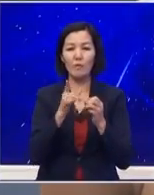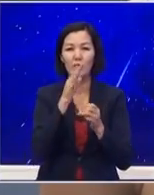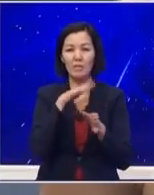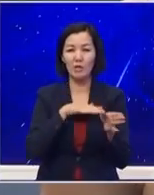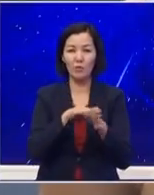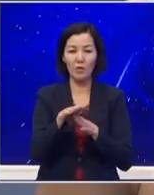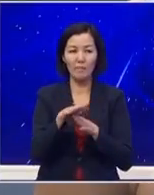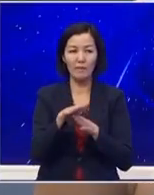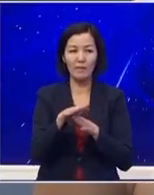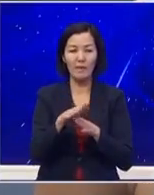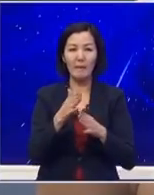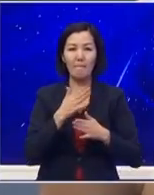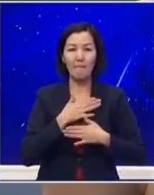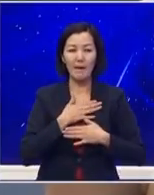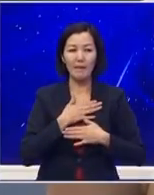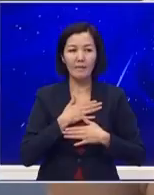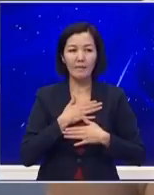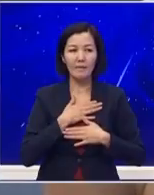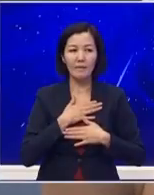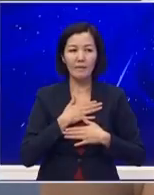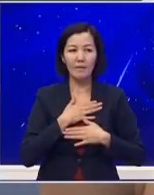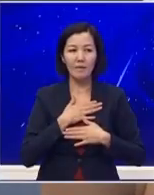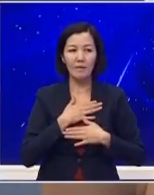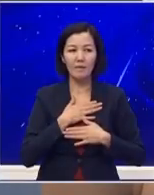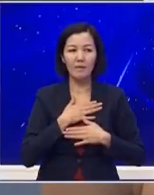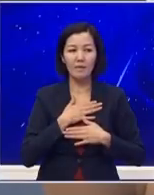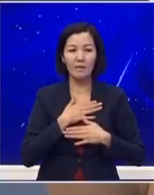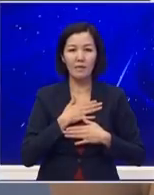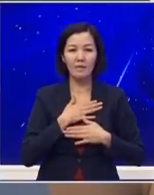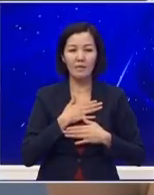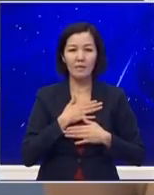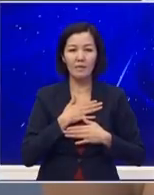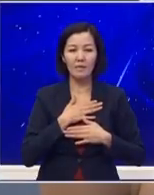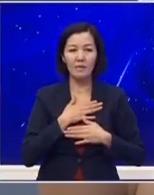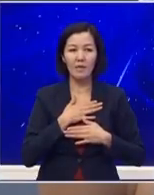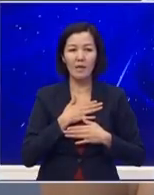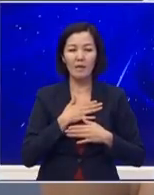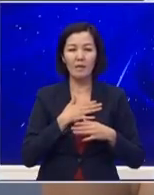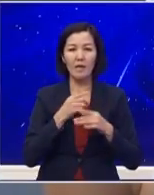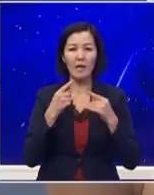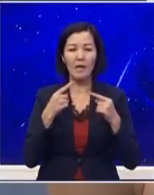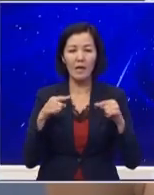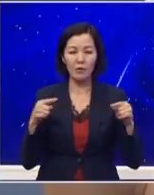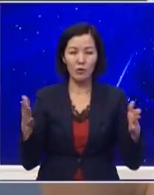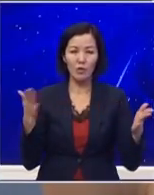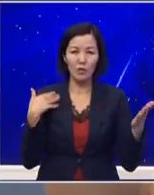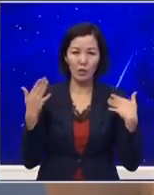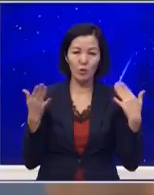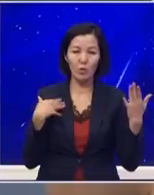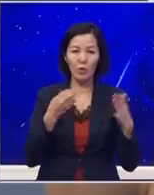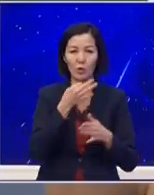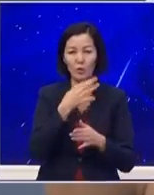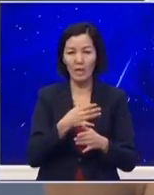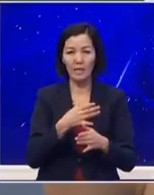толам. Мағам конь, перекладина, сос снарядтар ұнайды. Соқта жақсы